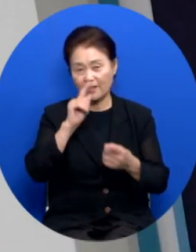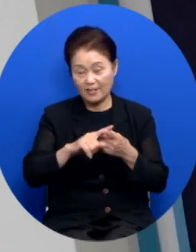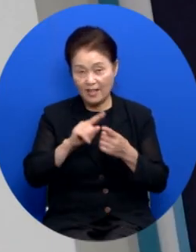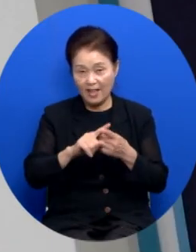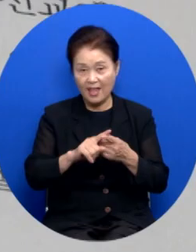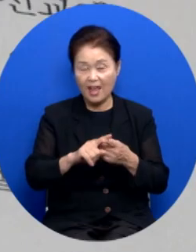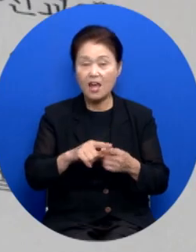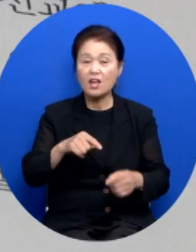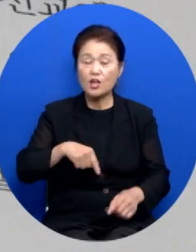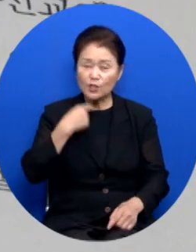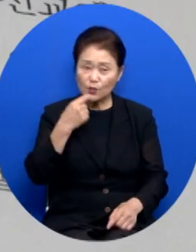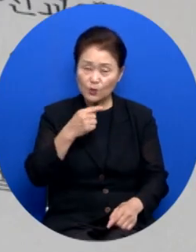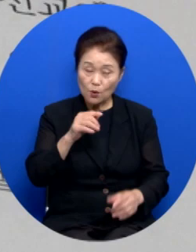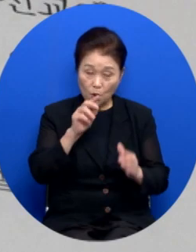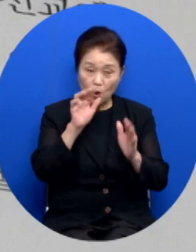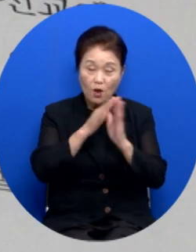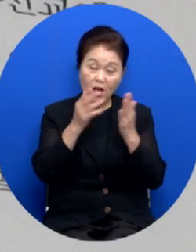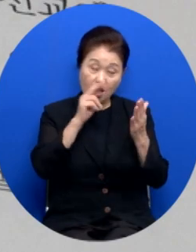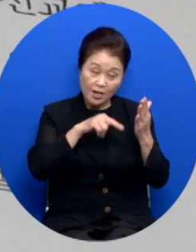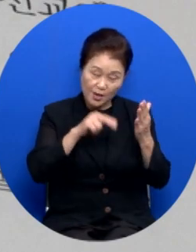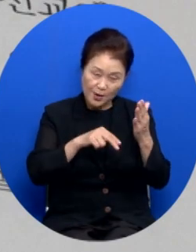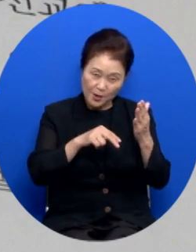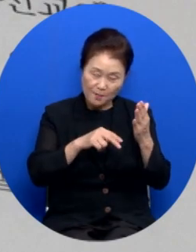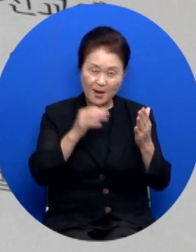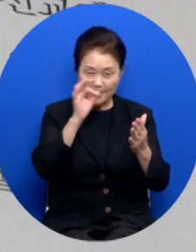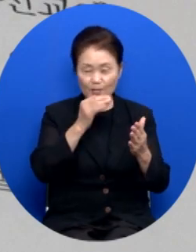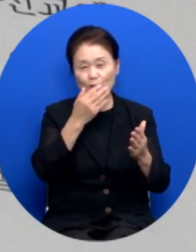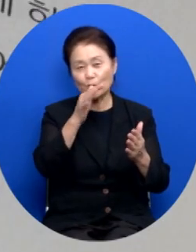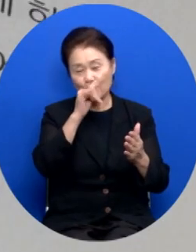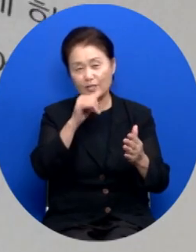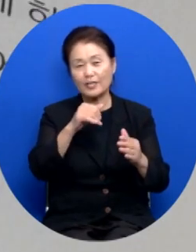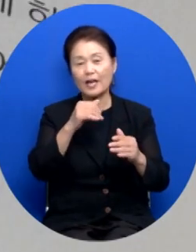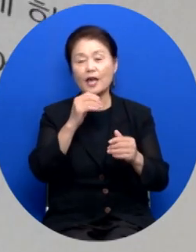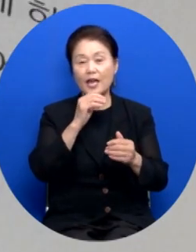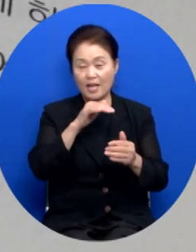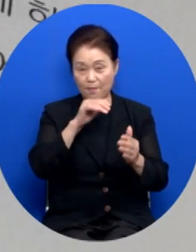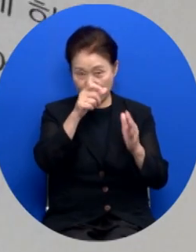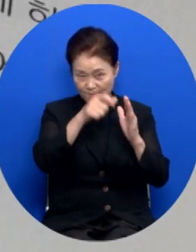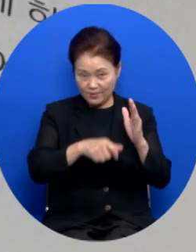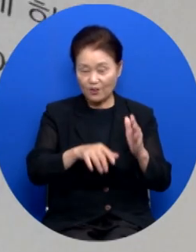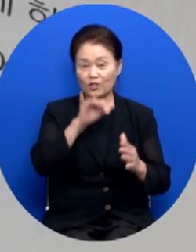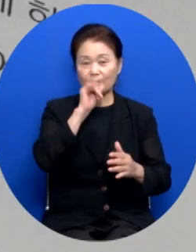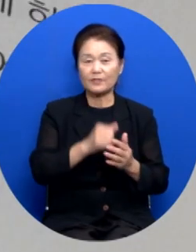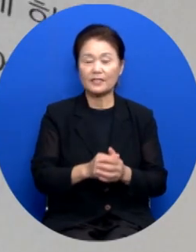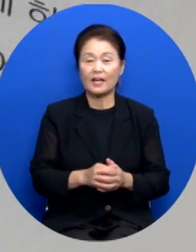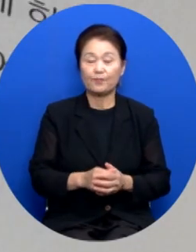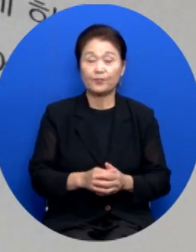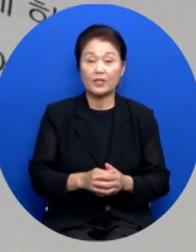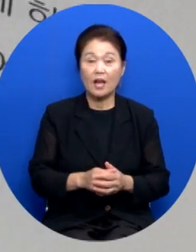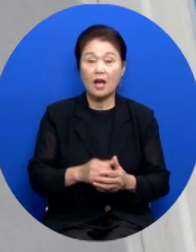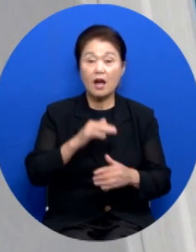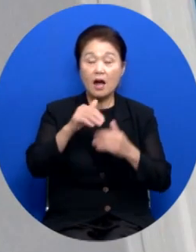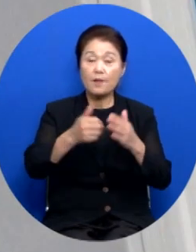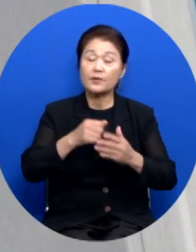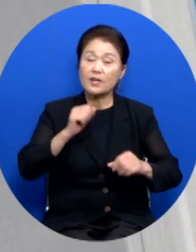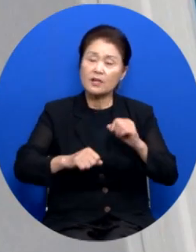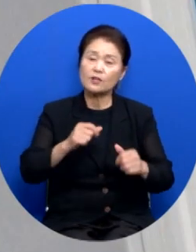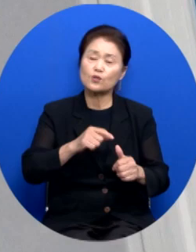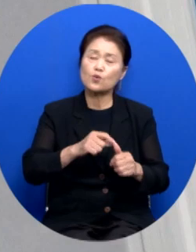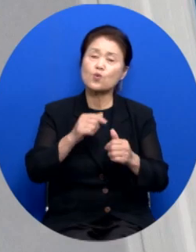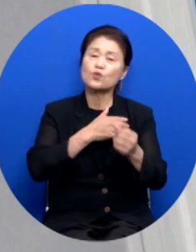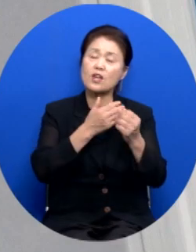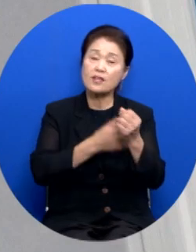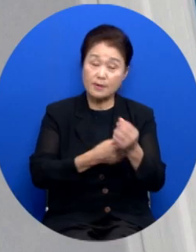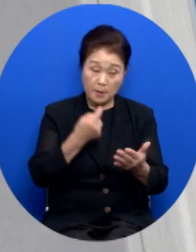독자 스스로 찾도록 안내합니다. 요나서를 여러 방면에서 살펴보며 하나님께서 행하시는 구원의